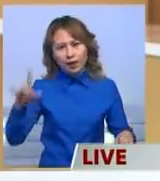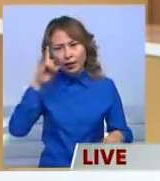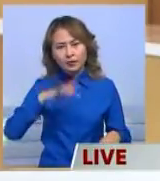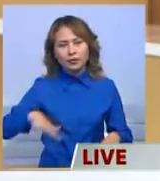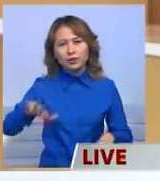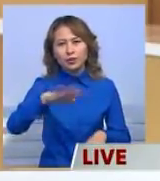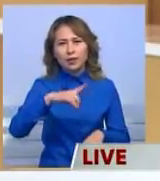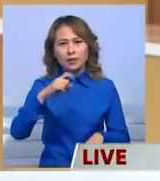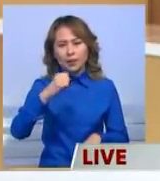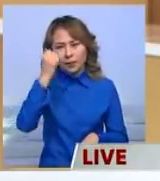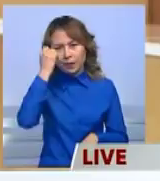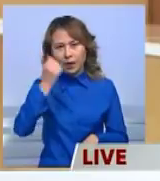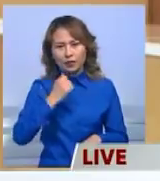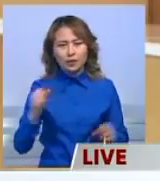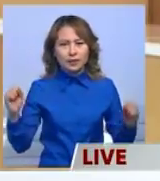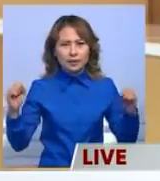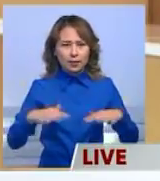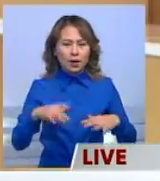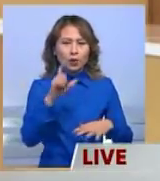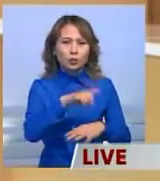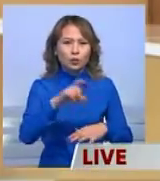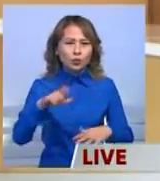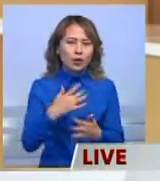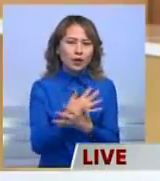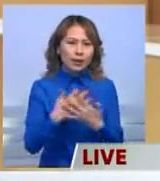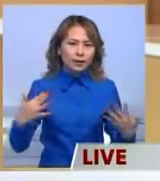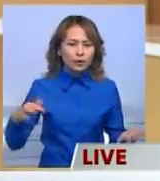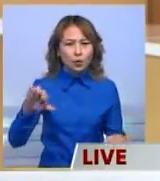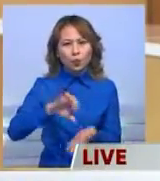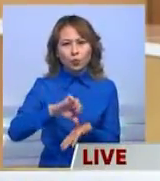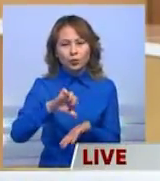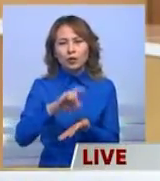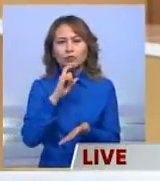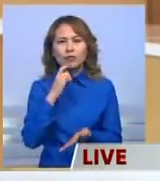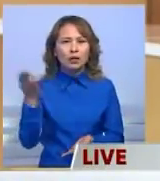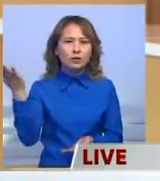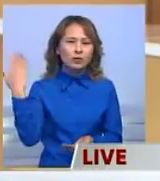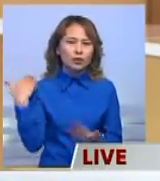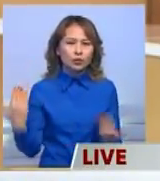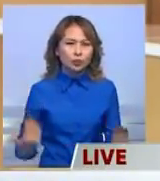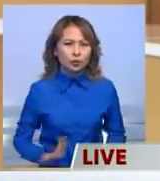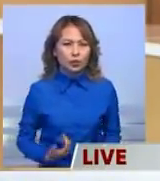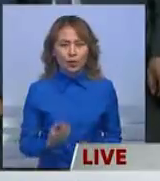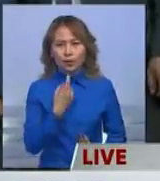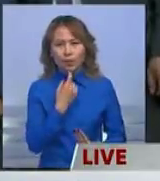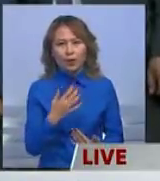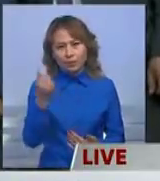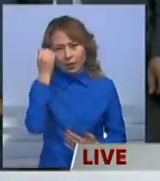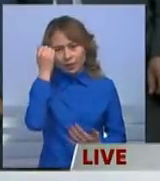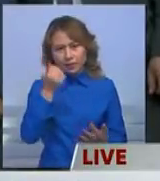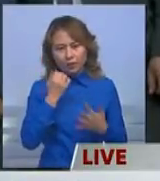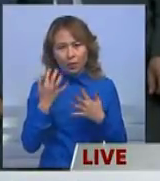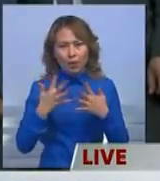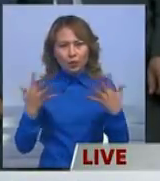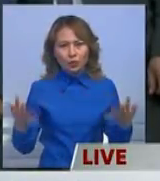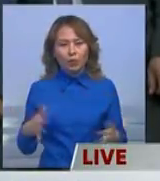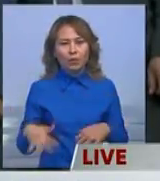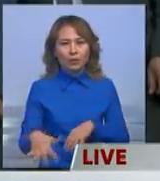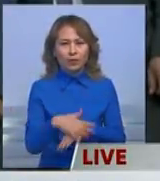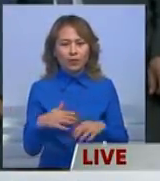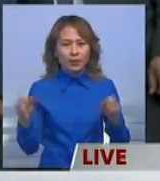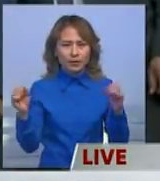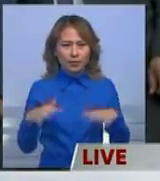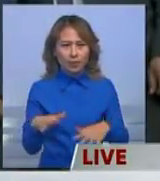мың алғыс монументінің алдына жиналған түрлі этнос өкілдері қиын-қыстау кезеңге пана болған қазақ еліне алғыстарын жаудырды.